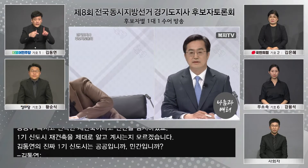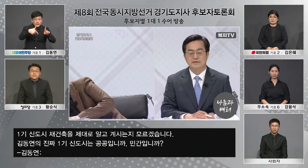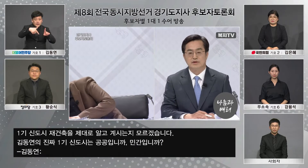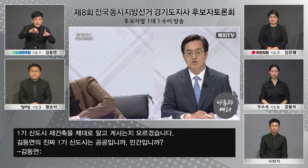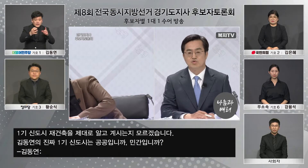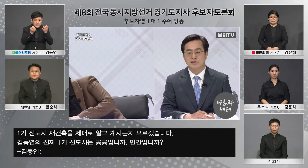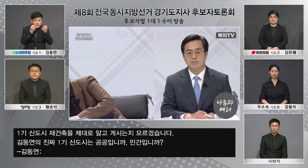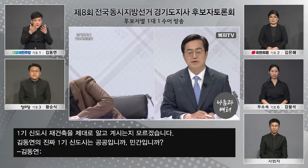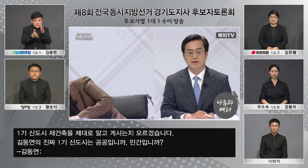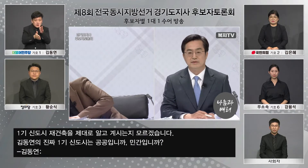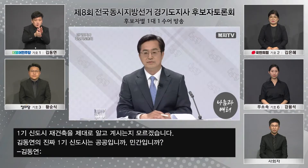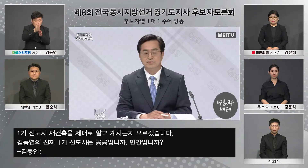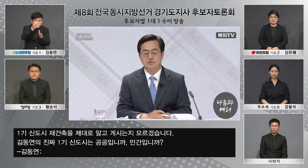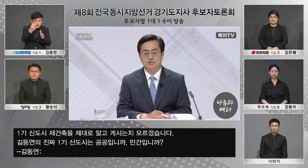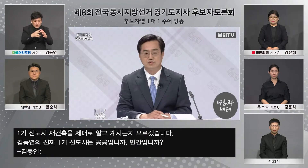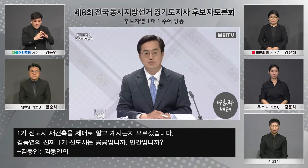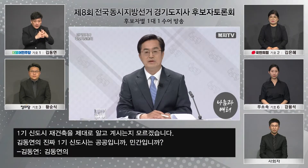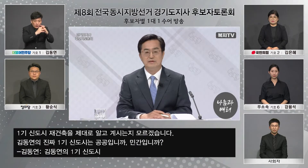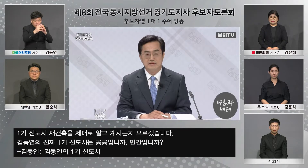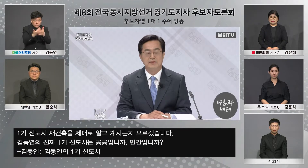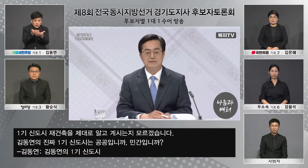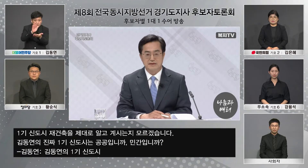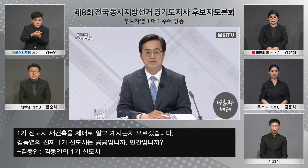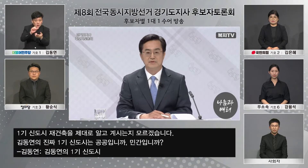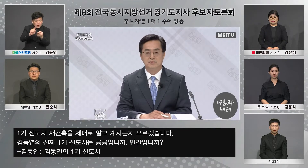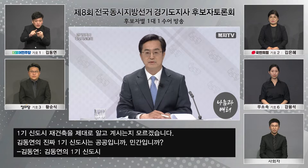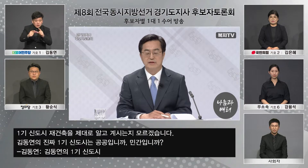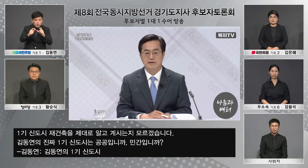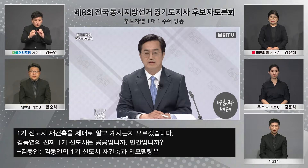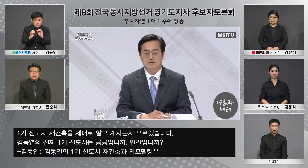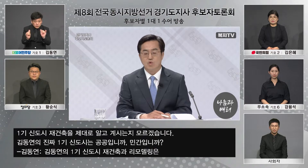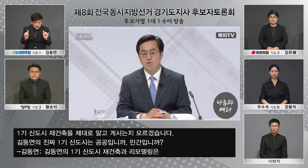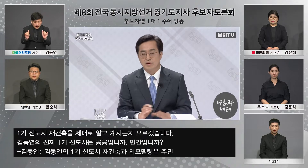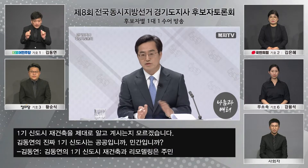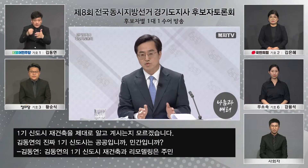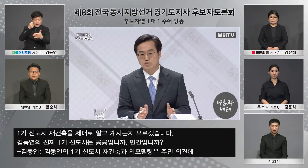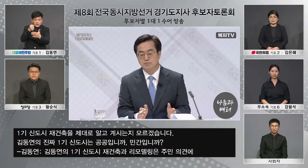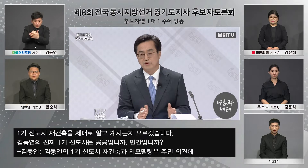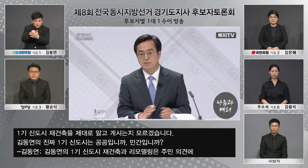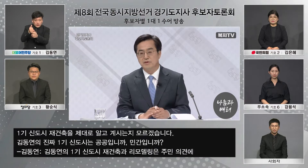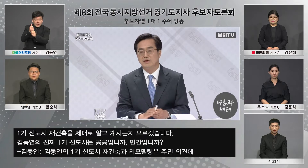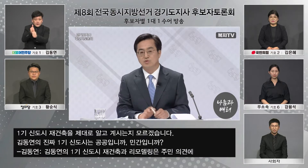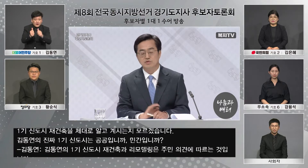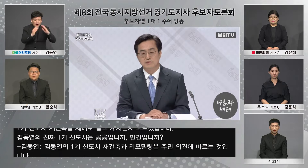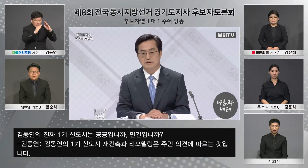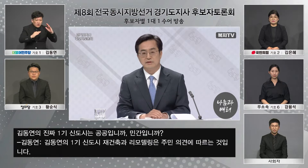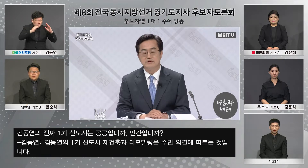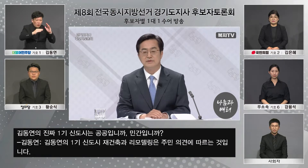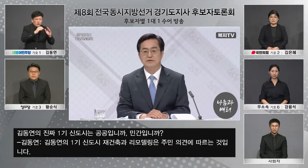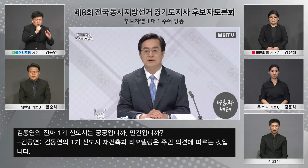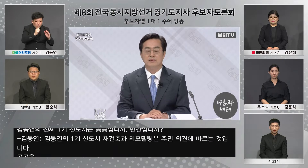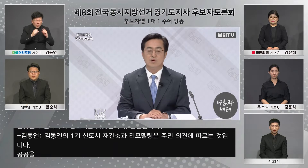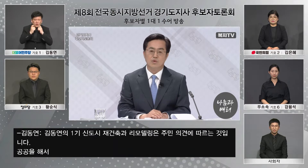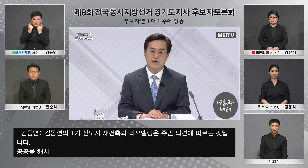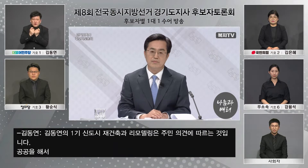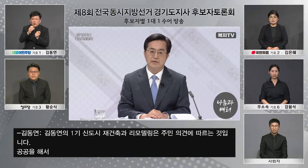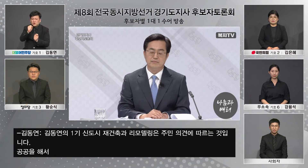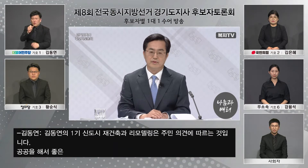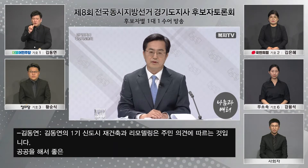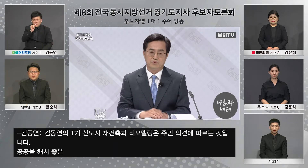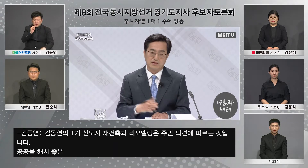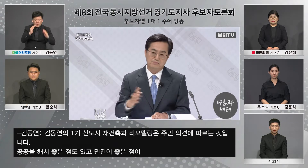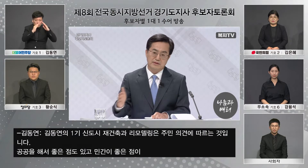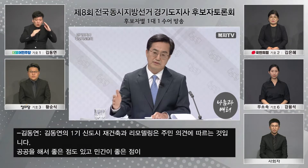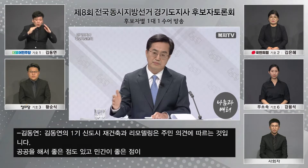신도시 재건축과 리모델링은 주민 의견에 따르는 것입니다. 공공이 해서 좋은 점도 있고 민간이 좋은 점이 있겠죠. 공공이